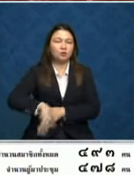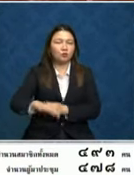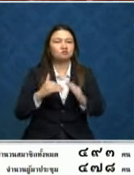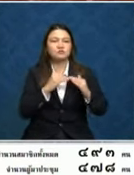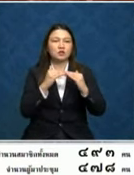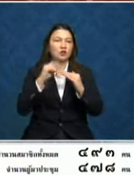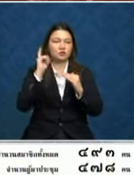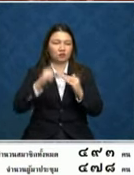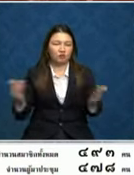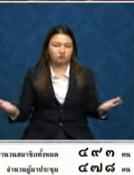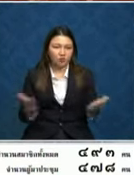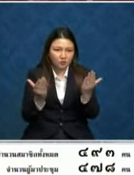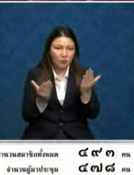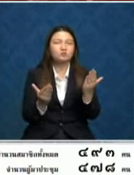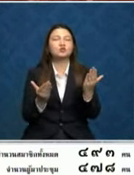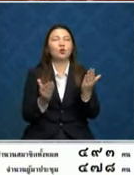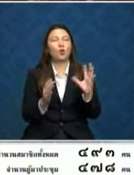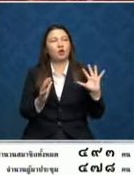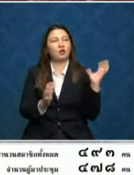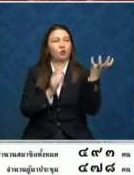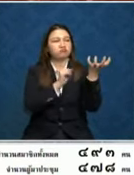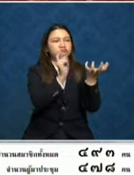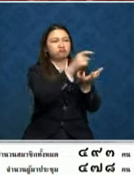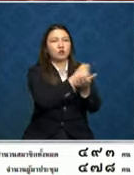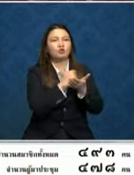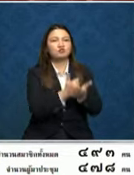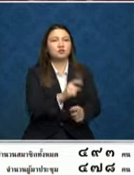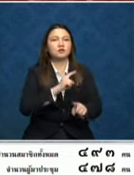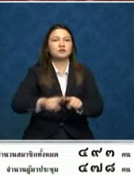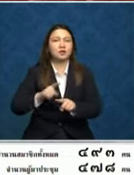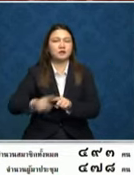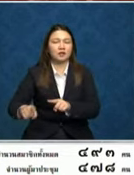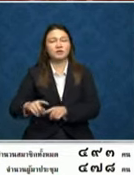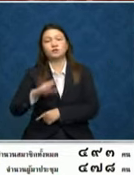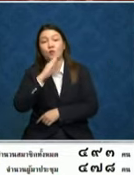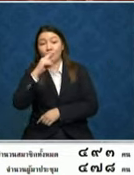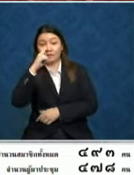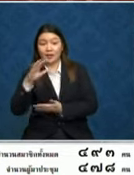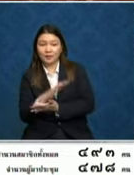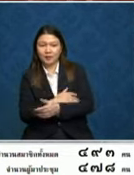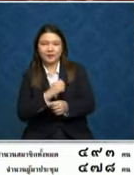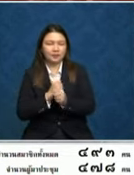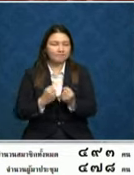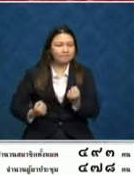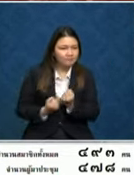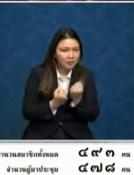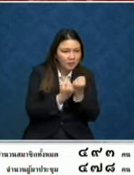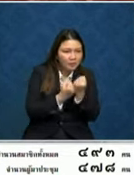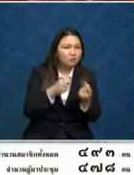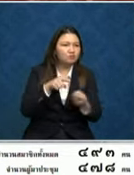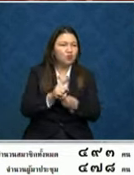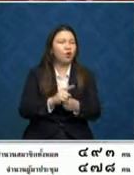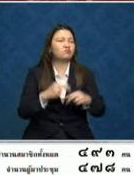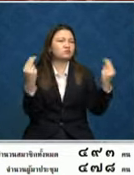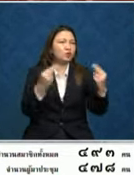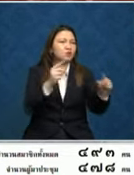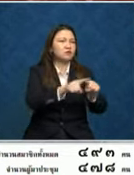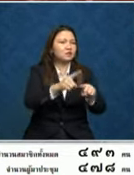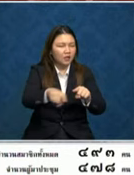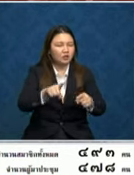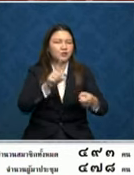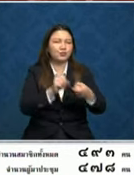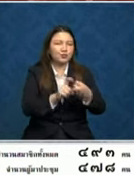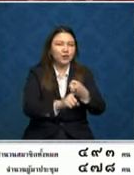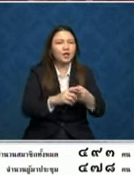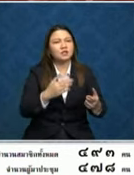างๆในภูมิภาคต่างๆทั่วโลกไม่ว่าจะเป็นการแสดงท่าทีของประเทศไทยนะคะต่อเรื่องอิสราเอลปาเลสไตน์หรือกรณียูเครนรัสเซีย